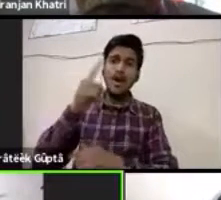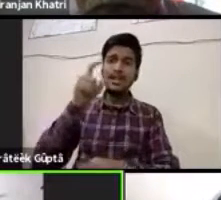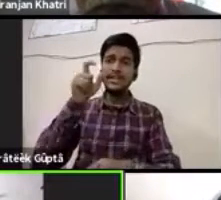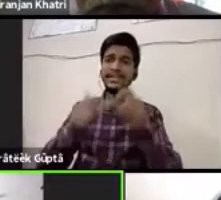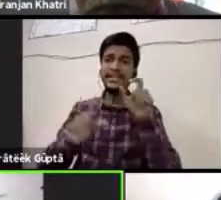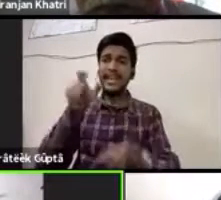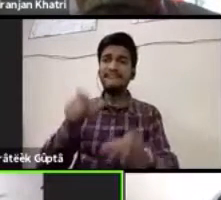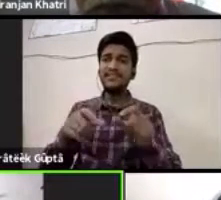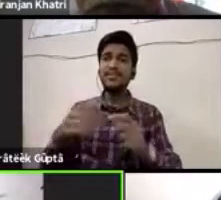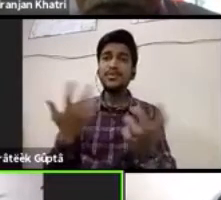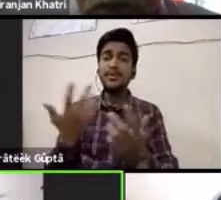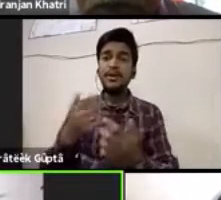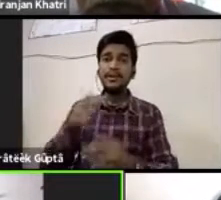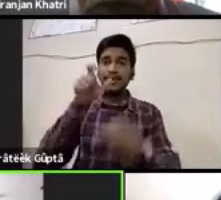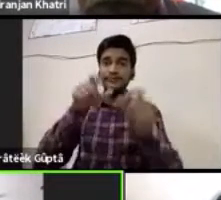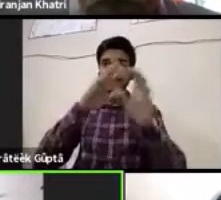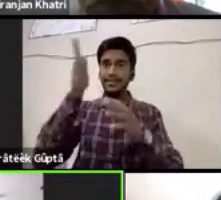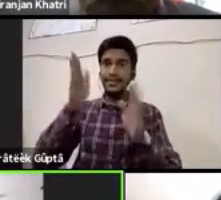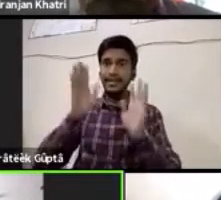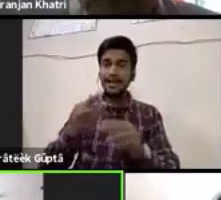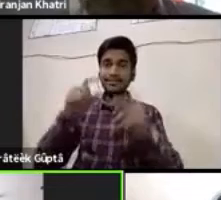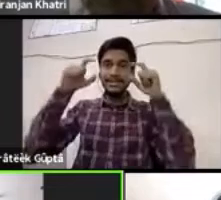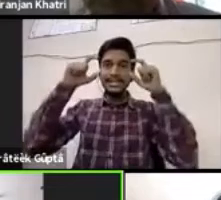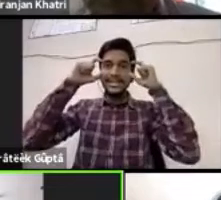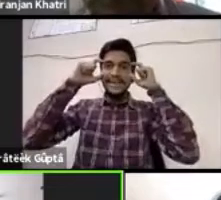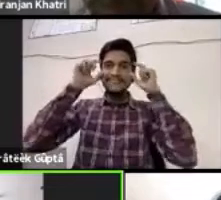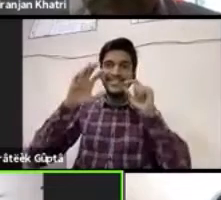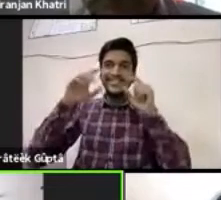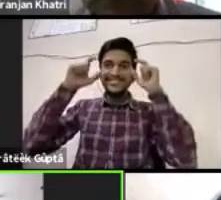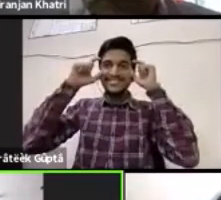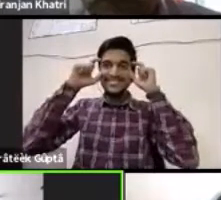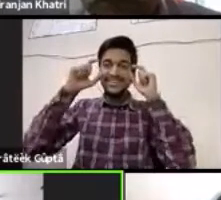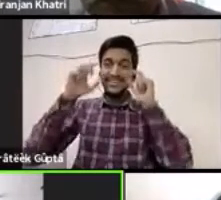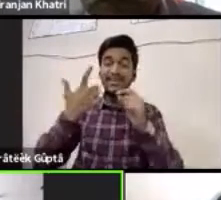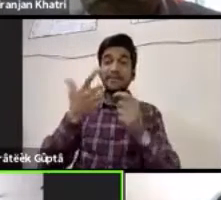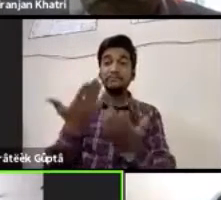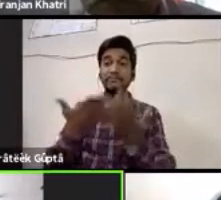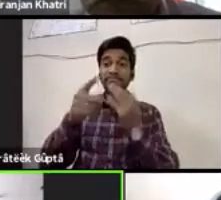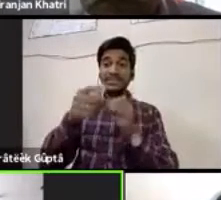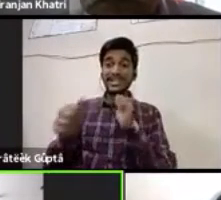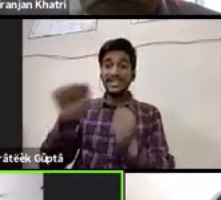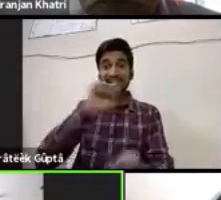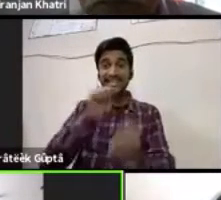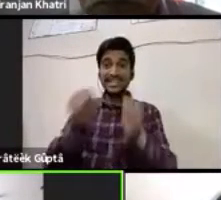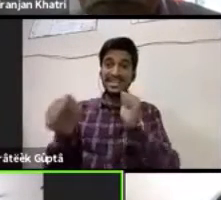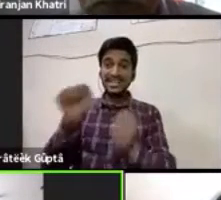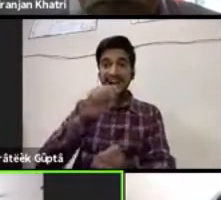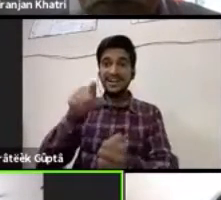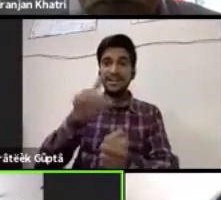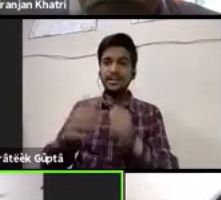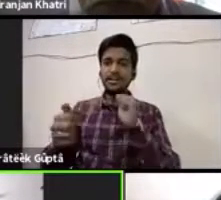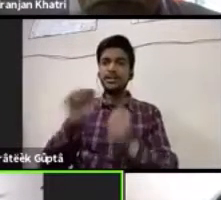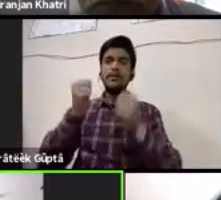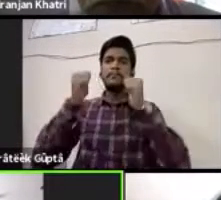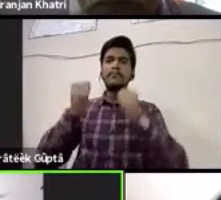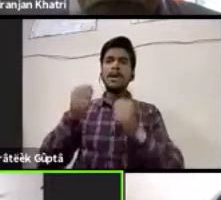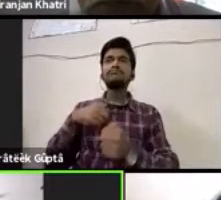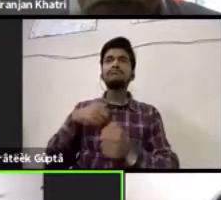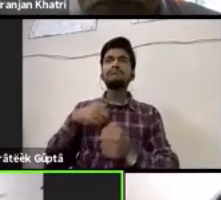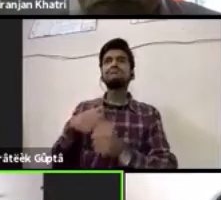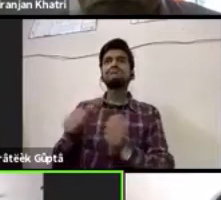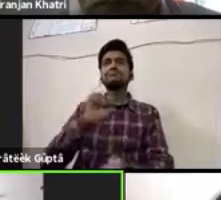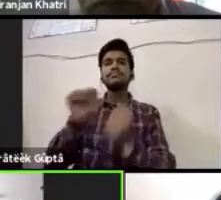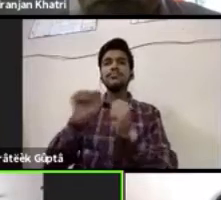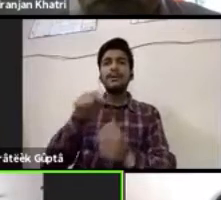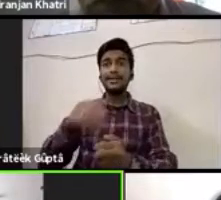चश्मा पहनते हैं तो आप दिव्यांग हैं। आप कार में बैठते हैं तो आप दिव्यांग हैं। आप बस में बैठते हैं तो आप दिव्यांग हैं।